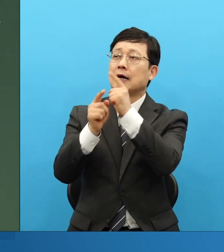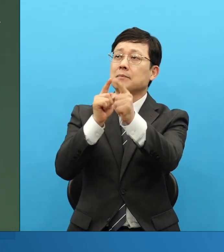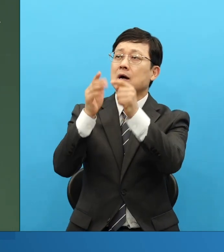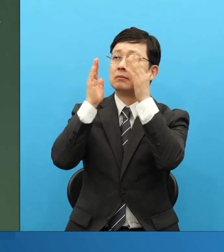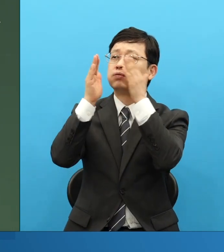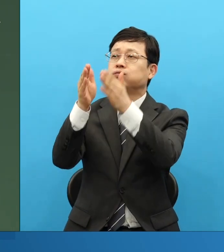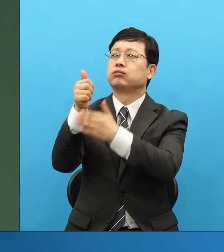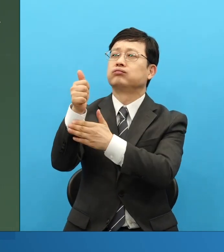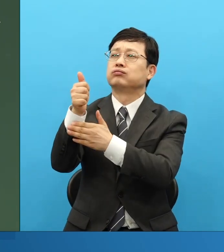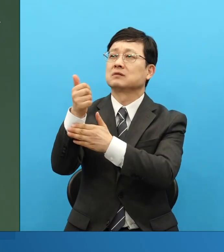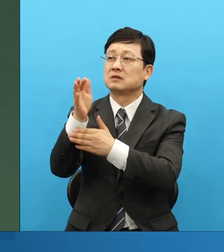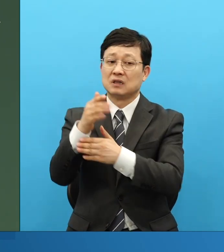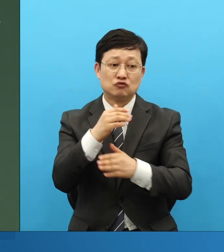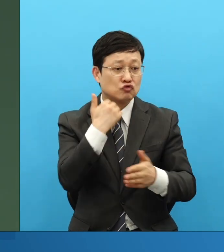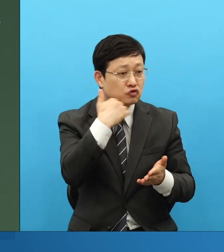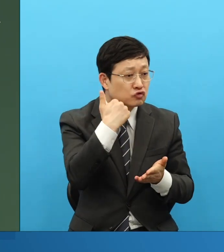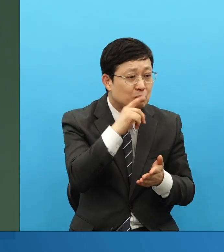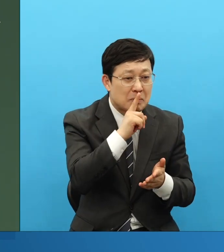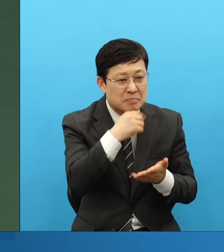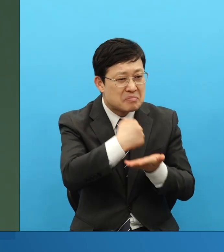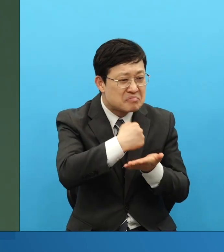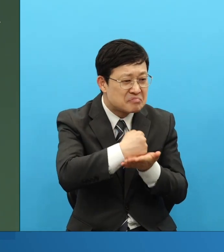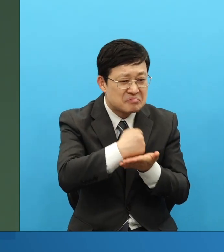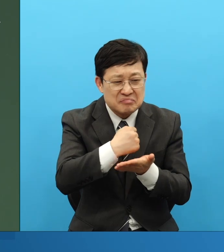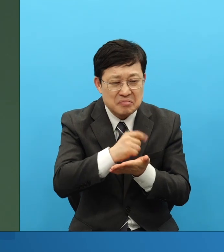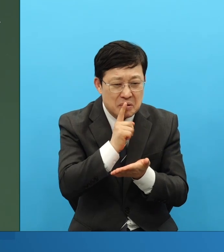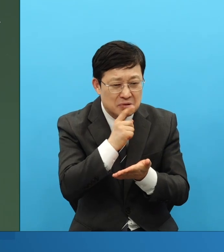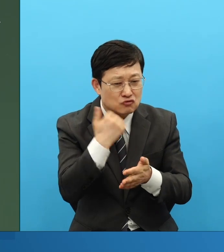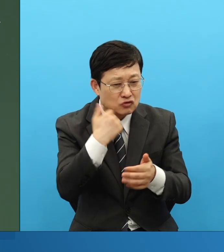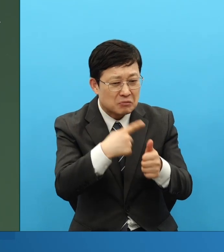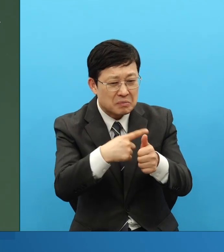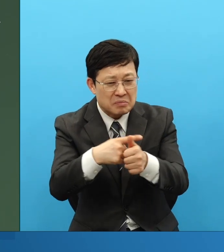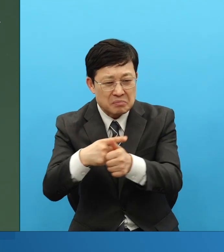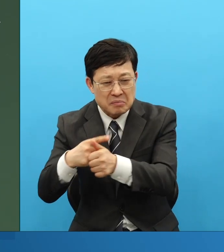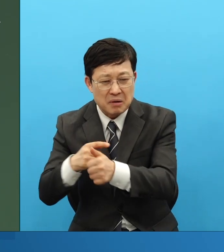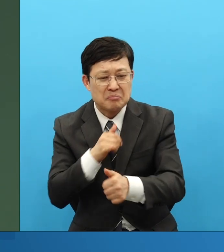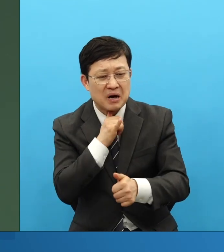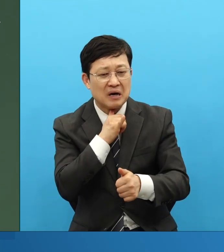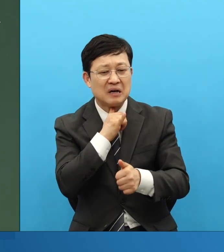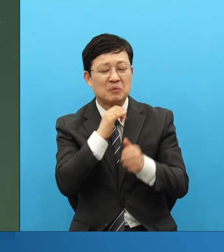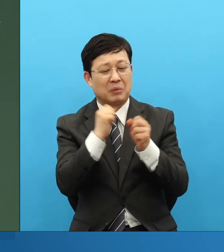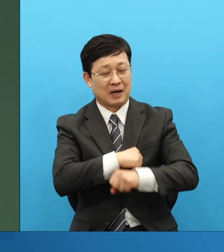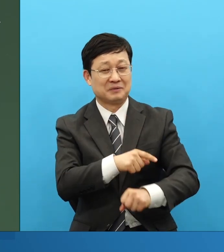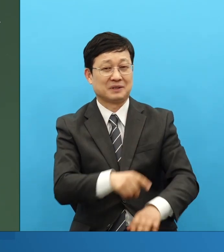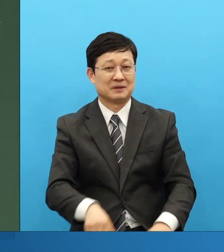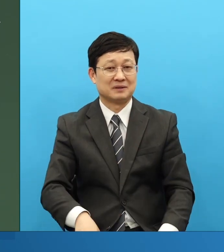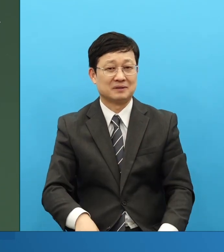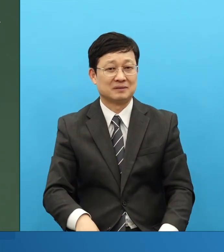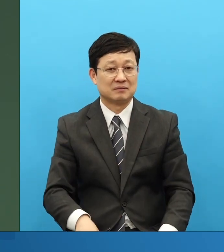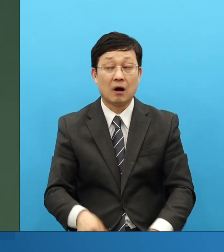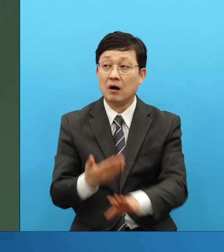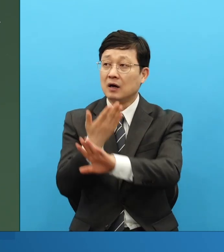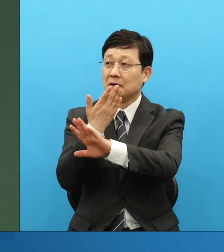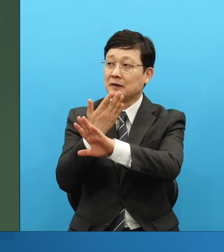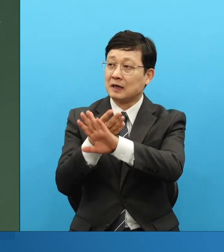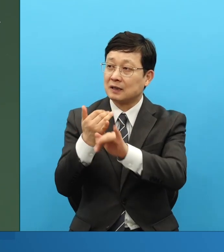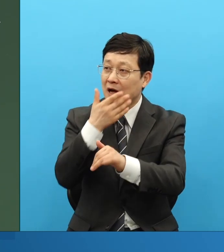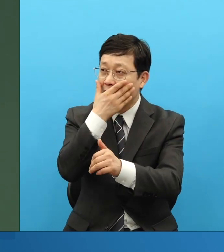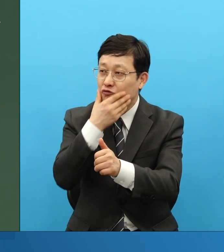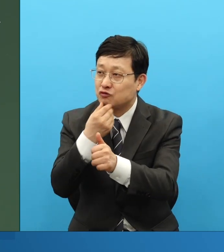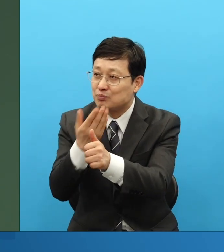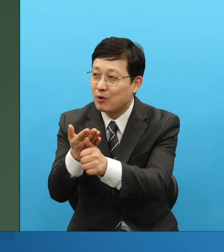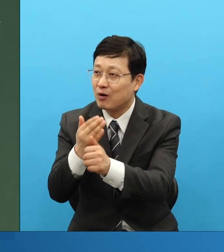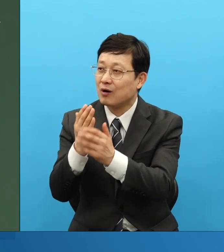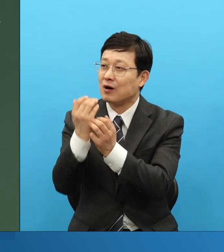말하고 그러면. That you're busy enough looking at God's word, but you're talking and gossiping of others 24 hours a day. 아니, 축복하기도 바쁜데 24시 남 욕하고. That you're